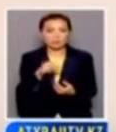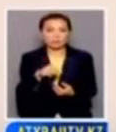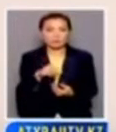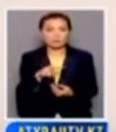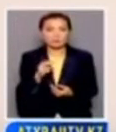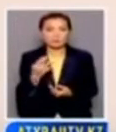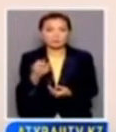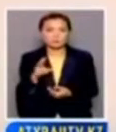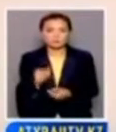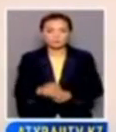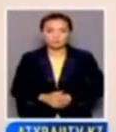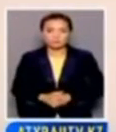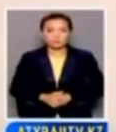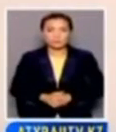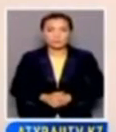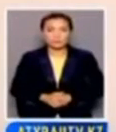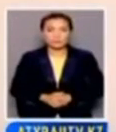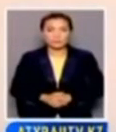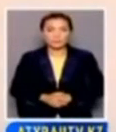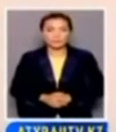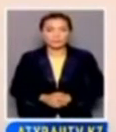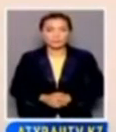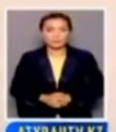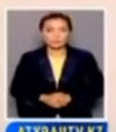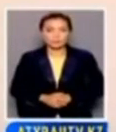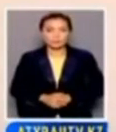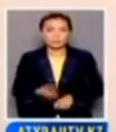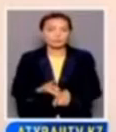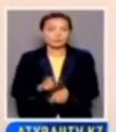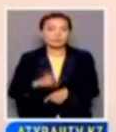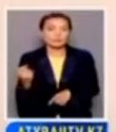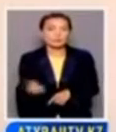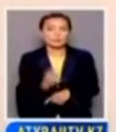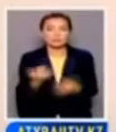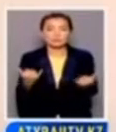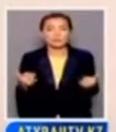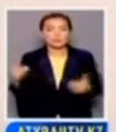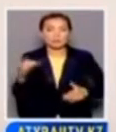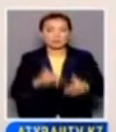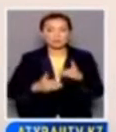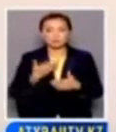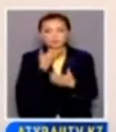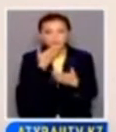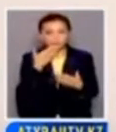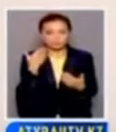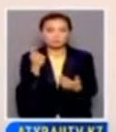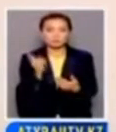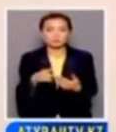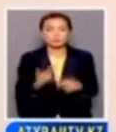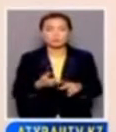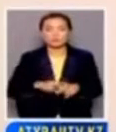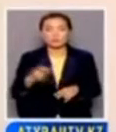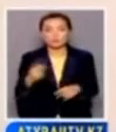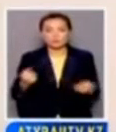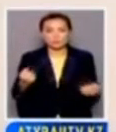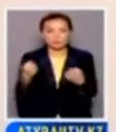жеңіл атлетика манеждері өкінішке қарай өте аз, бассейндер мүлде аз, сондықтан да осы екі